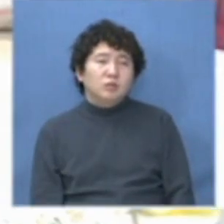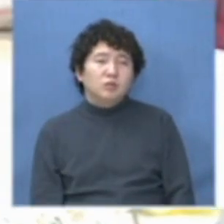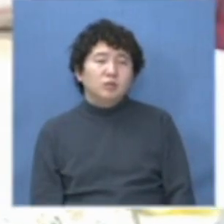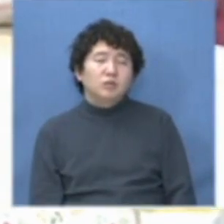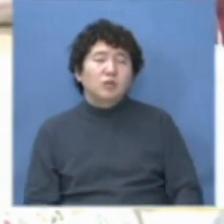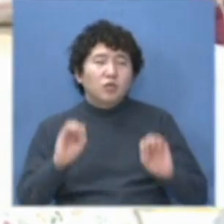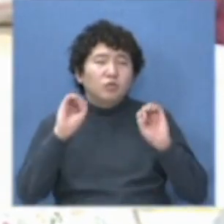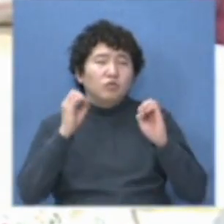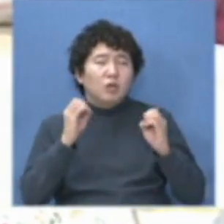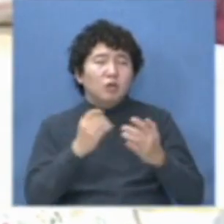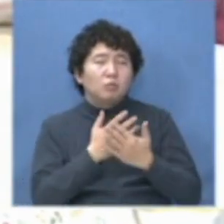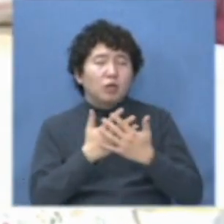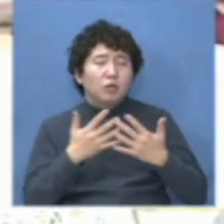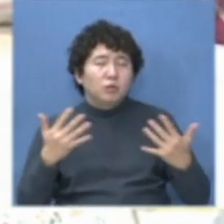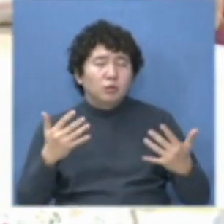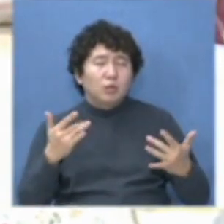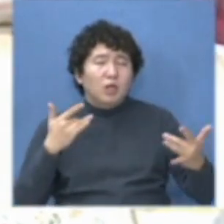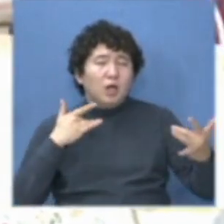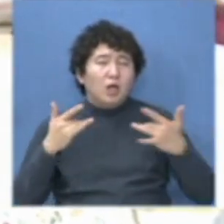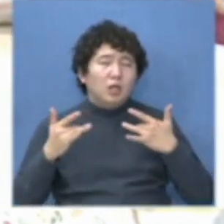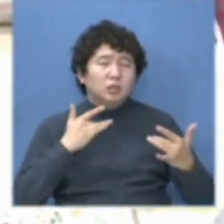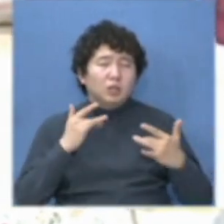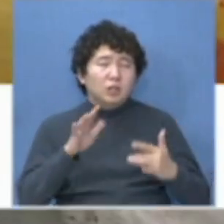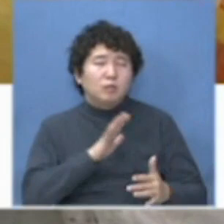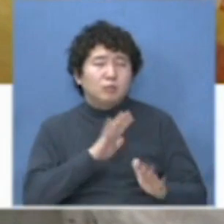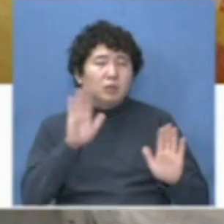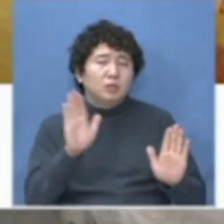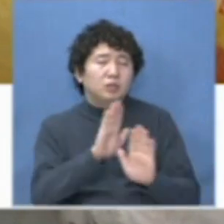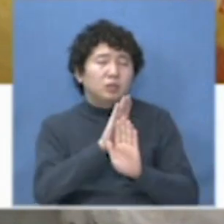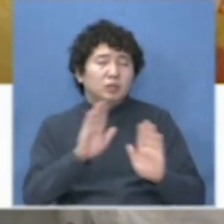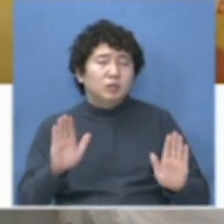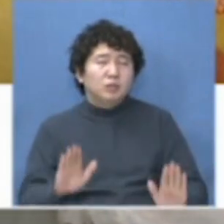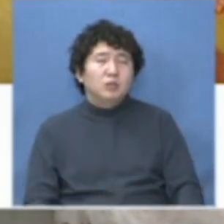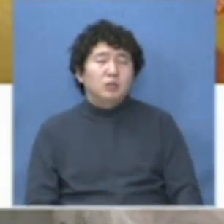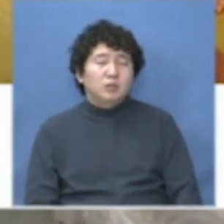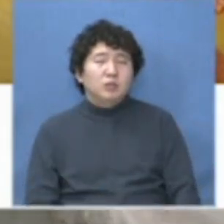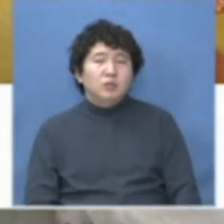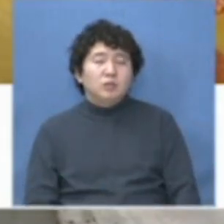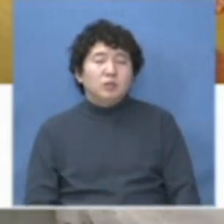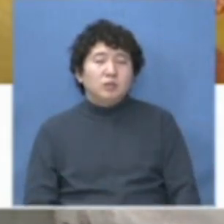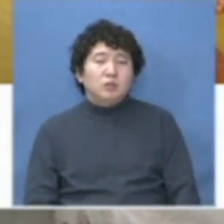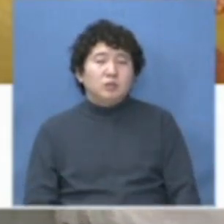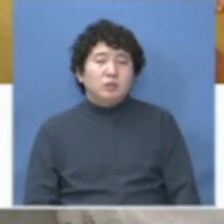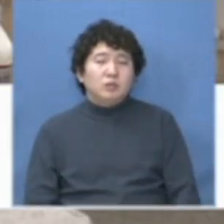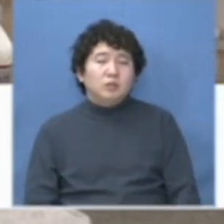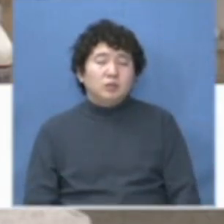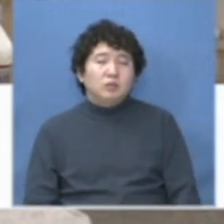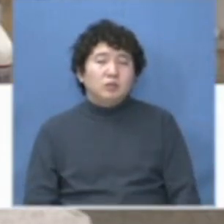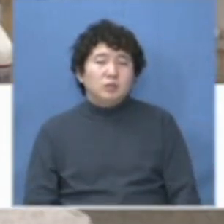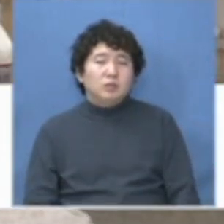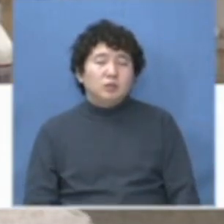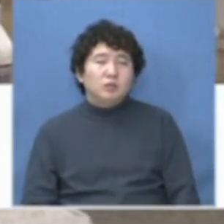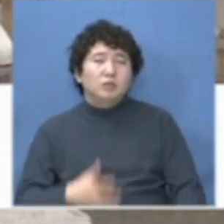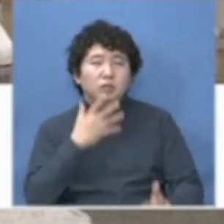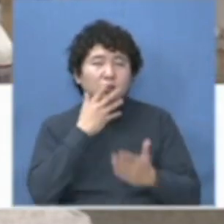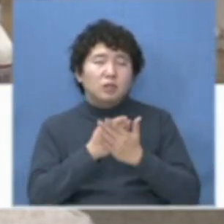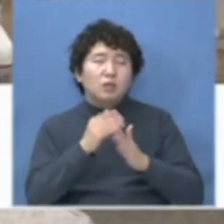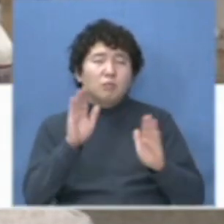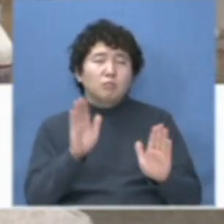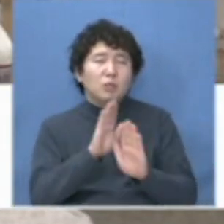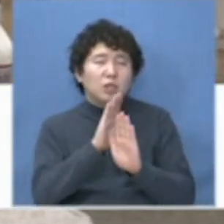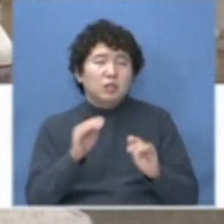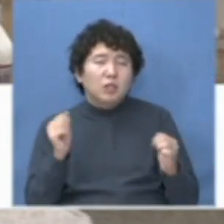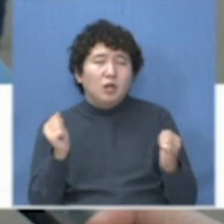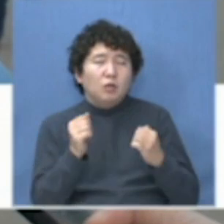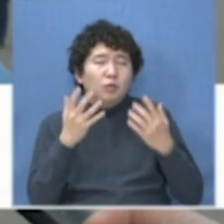ярмарки устроили для посетителей концерт с участием талантливых артистов района, которые согревали усть-каменогорцев своими песнями в этот